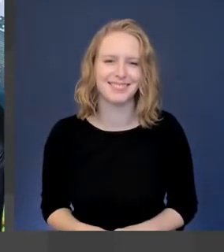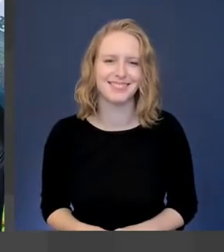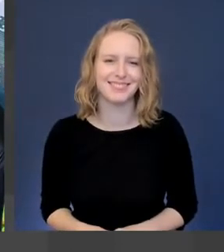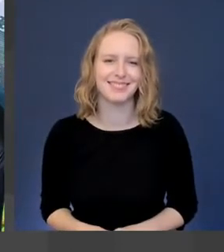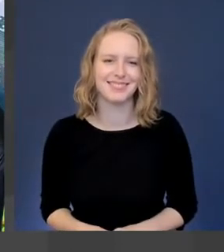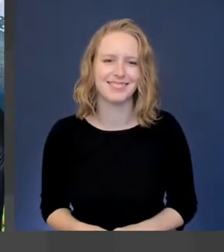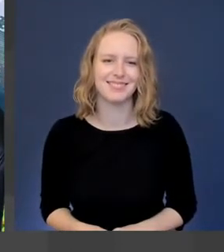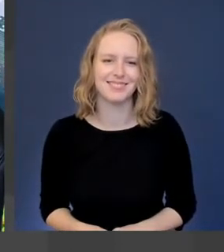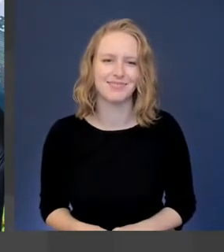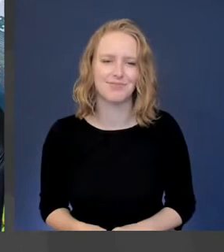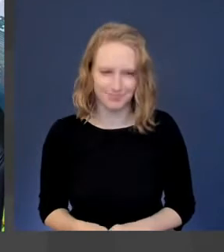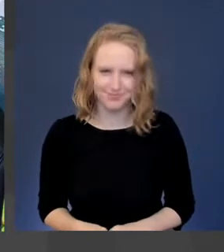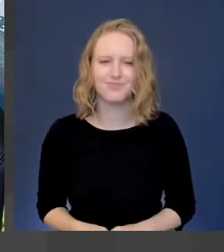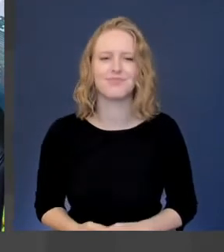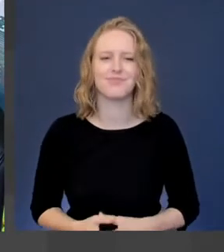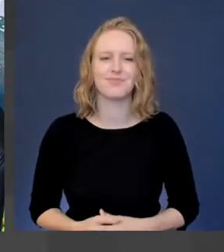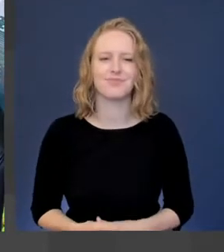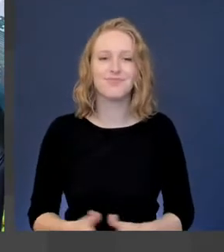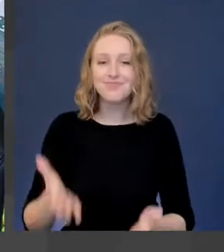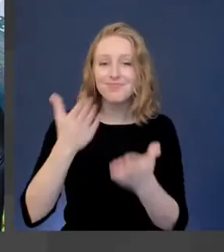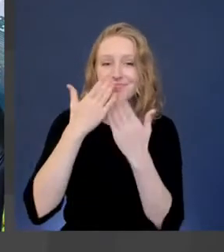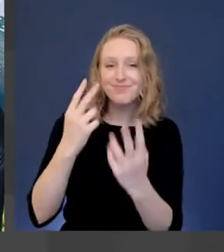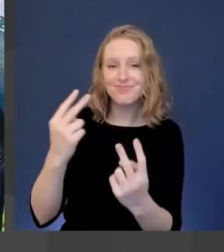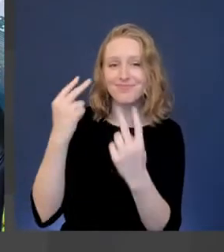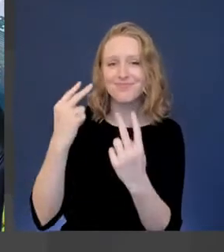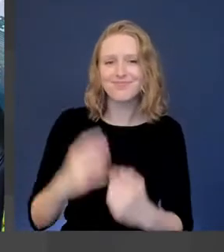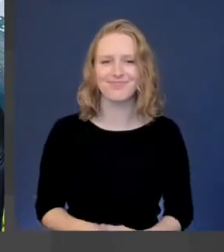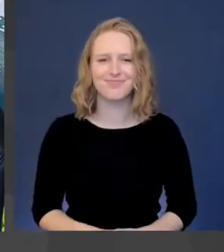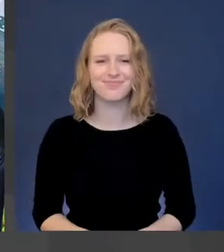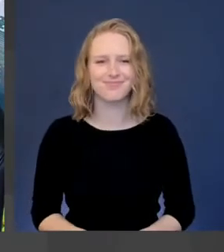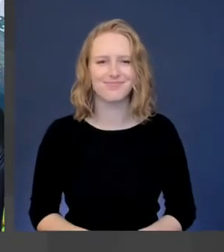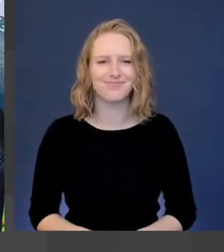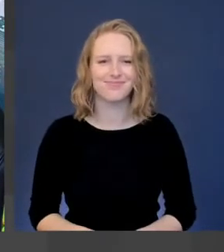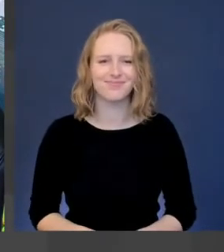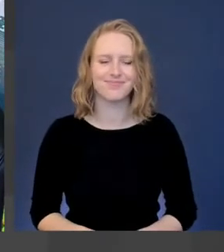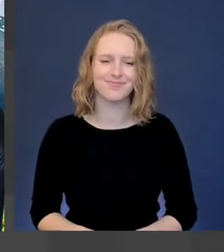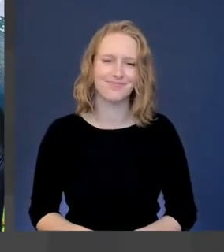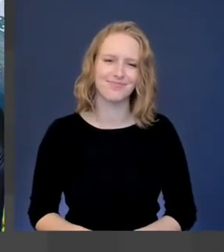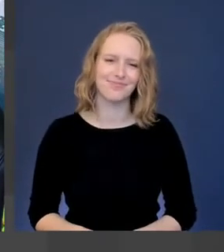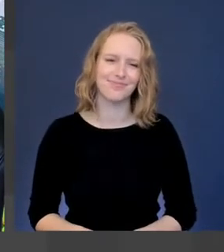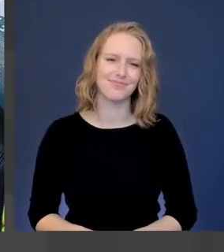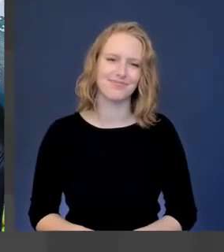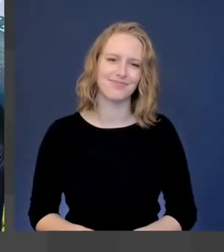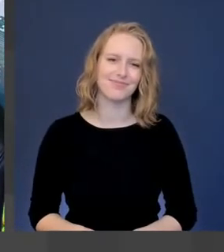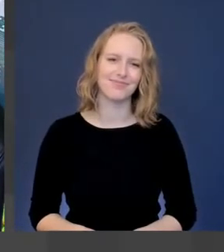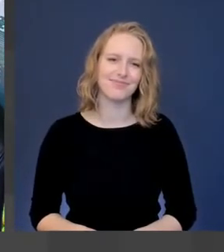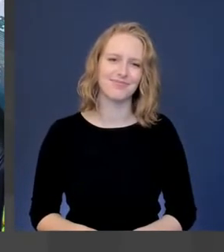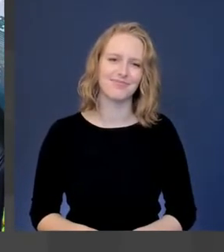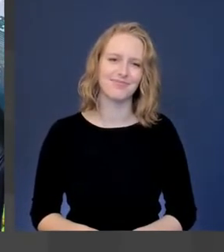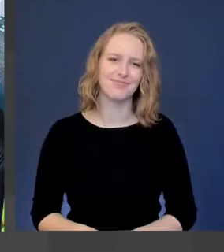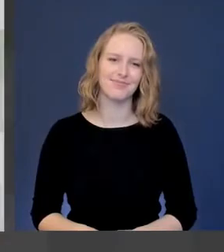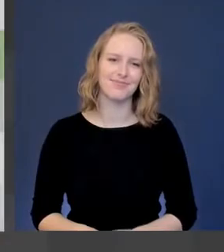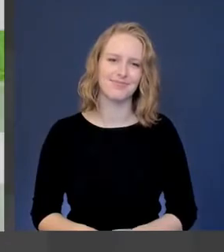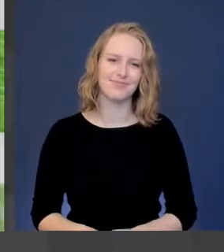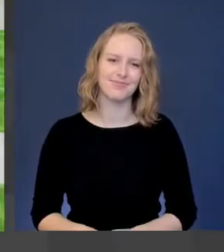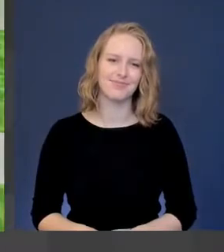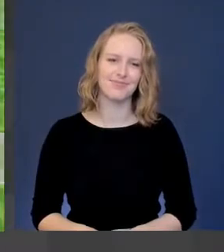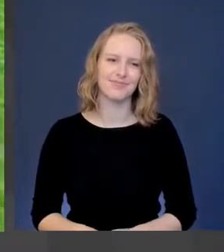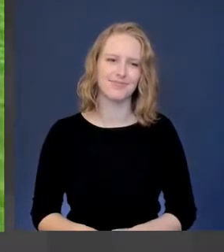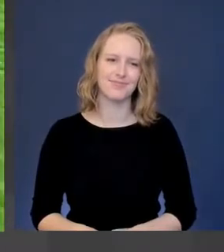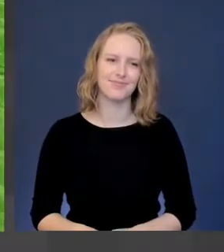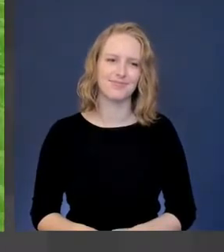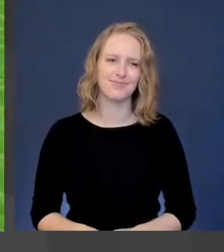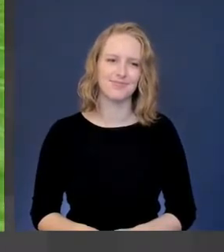くお願いします。僕のマインクラフトストーリーご視聴いただき本当にありがとうございました。